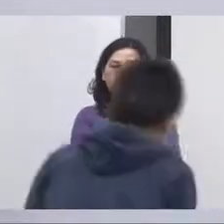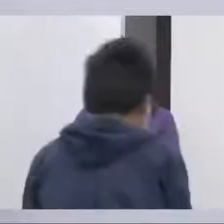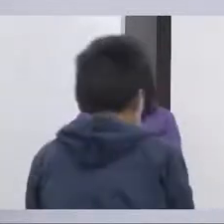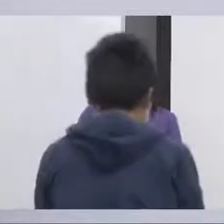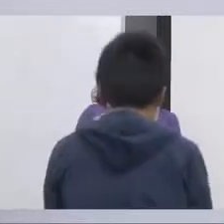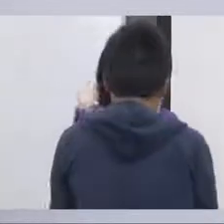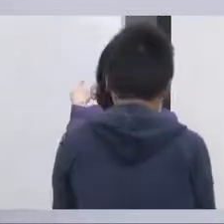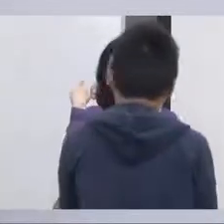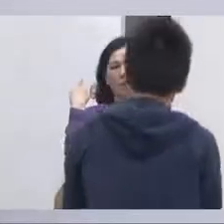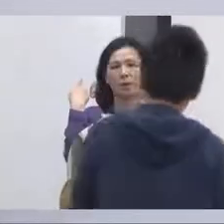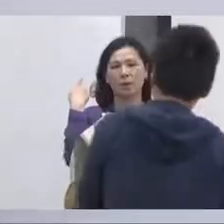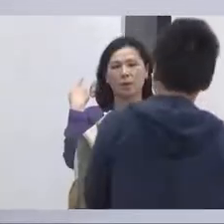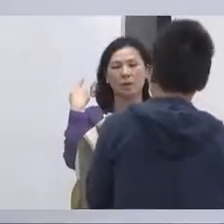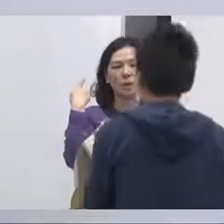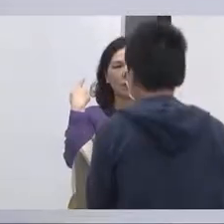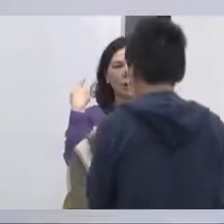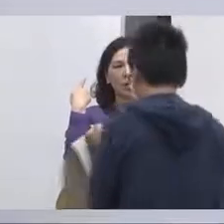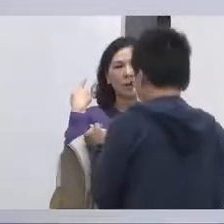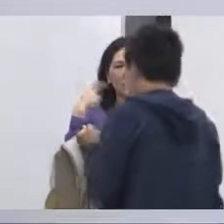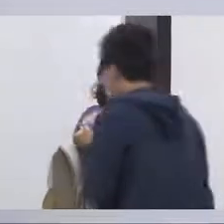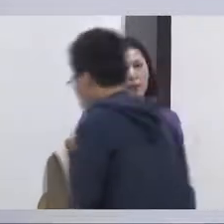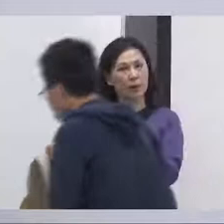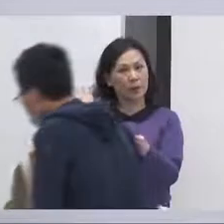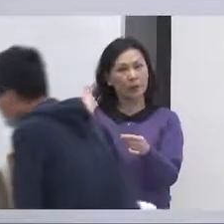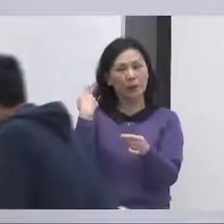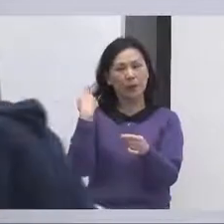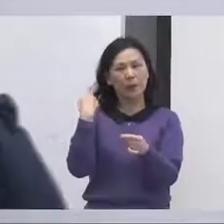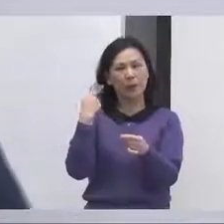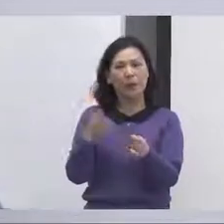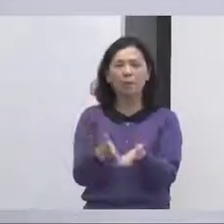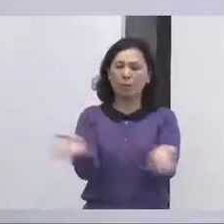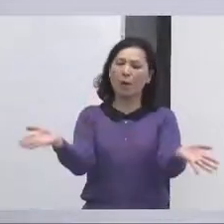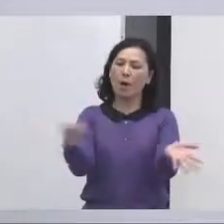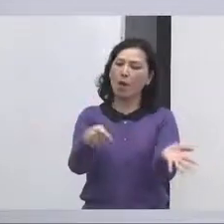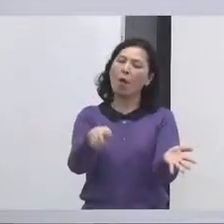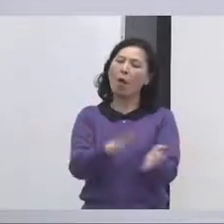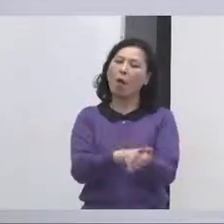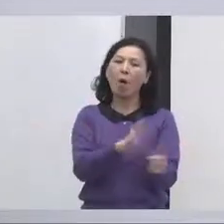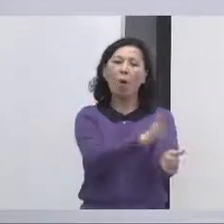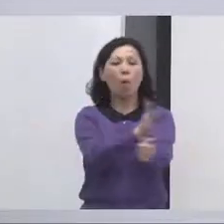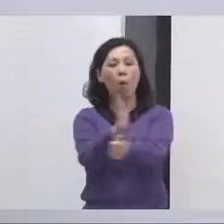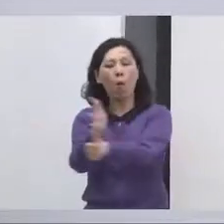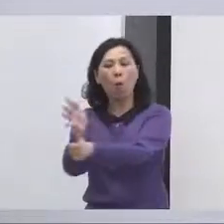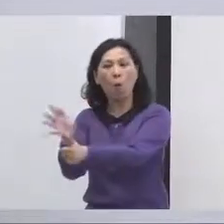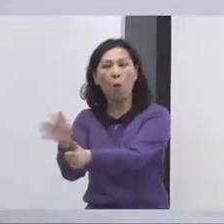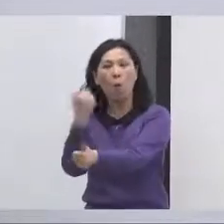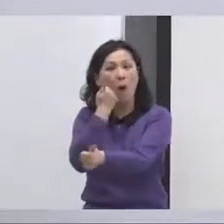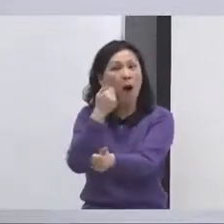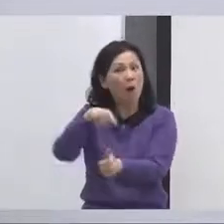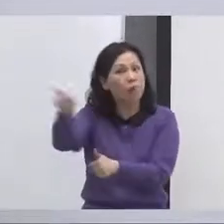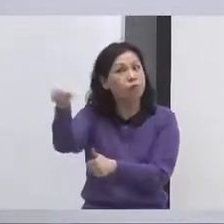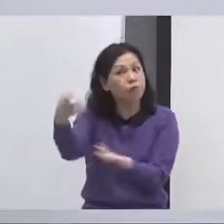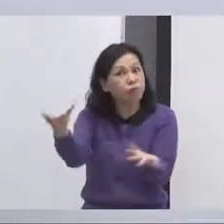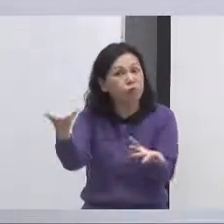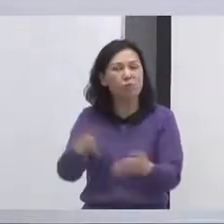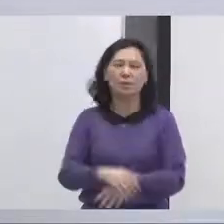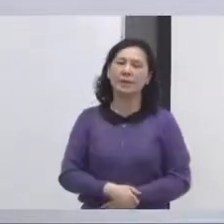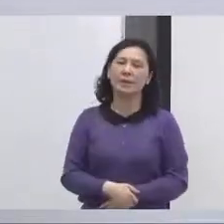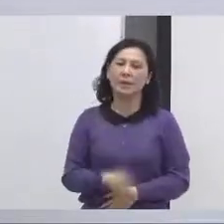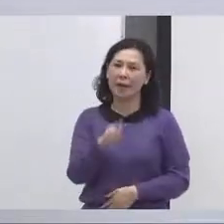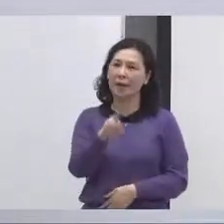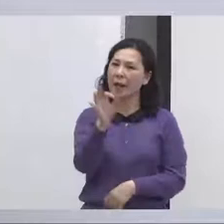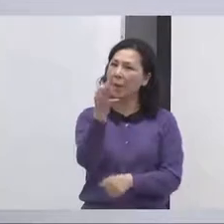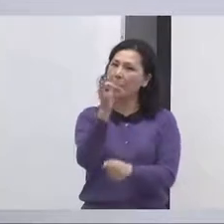啊，就是去就是开放征集参与者来参加，然后让这个补贴可